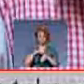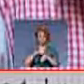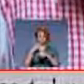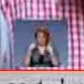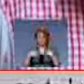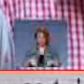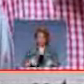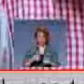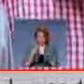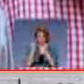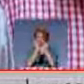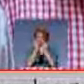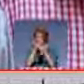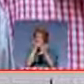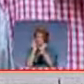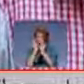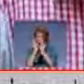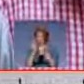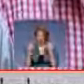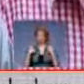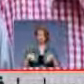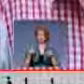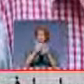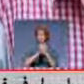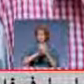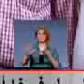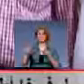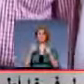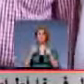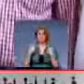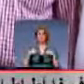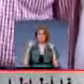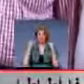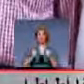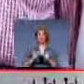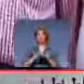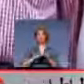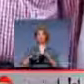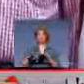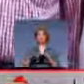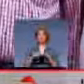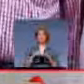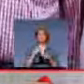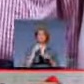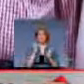البدنيه والامراض الروحيه لمن صادف كلام الله عز وجل. فالبيت محتاج ان هو